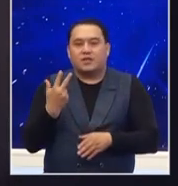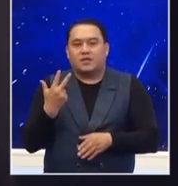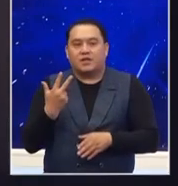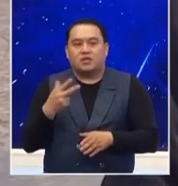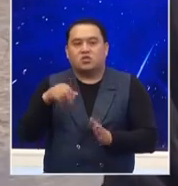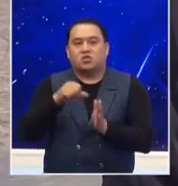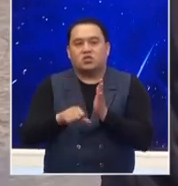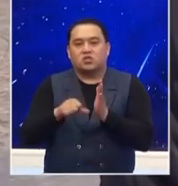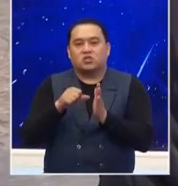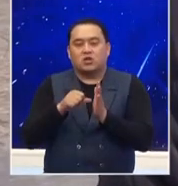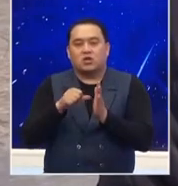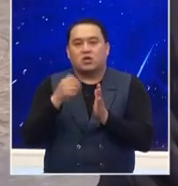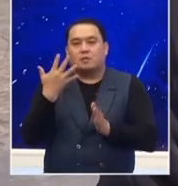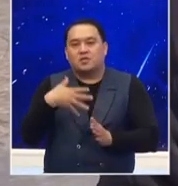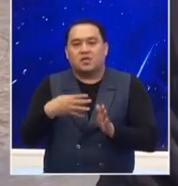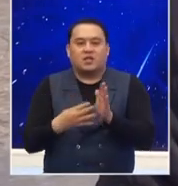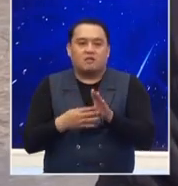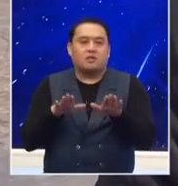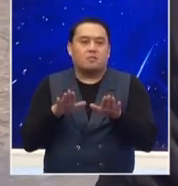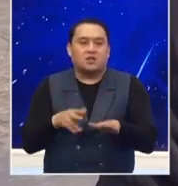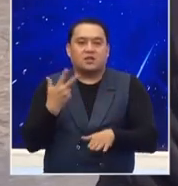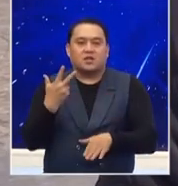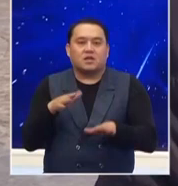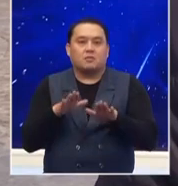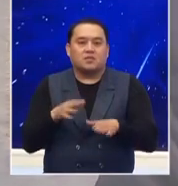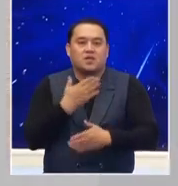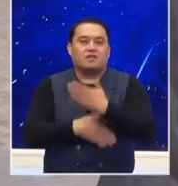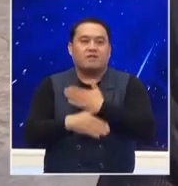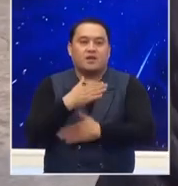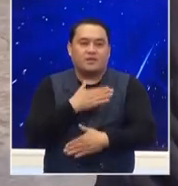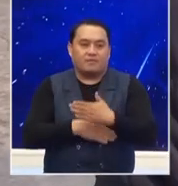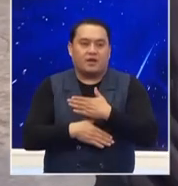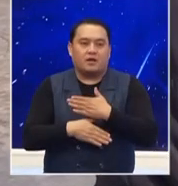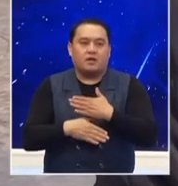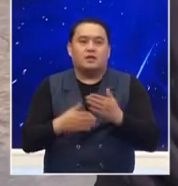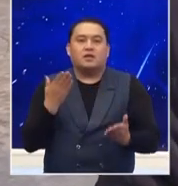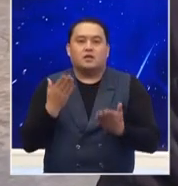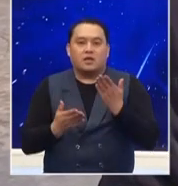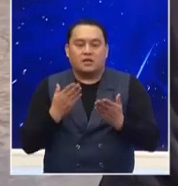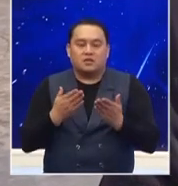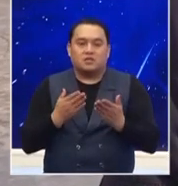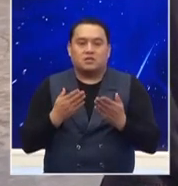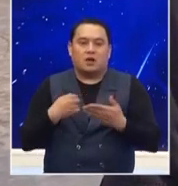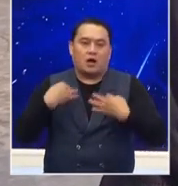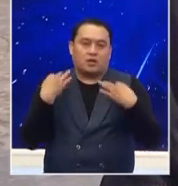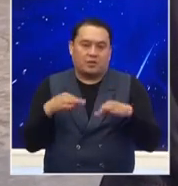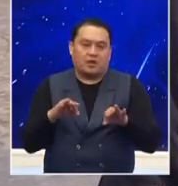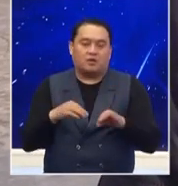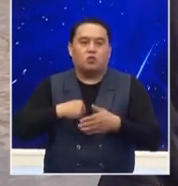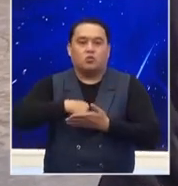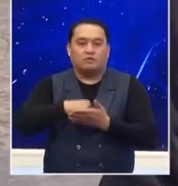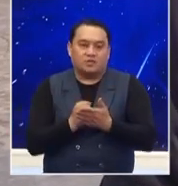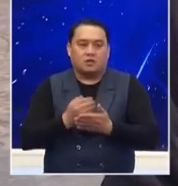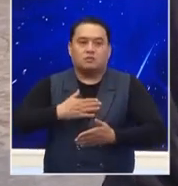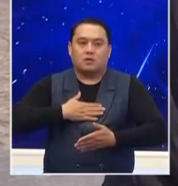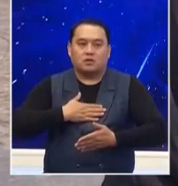вместимость 59 мест, из них 3 места для инвалидов. Если тест-драйв проходит нормально, тогда, по-моему,